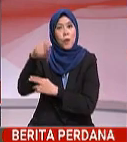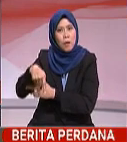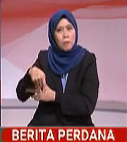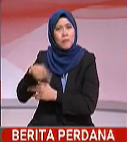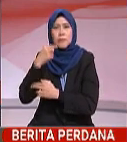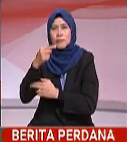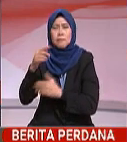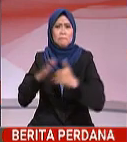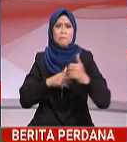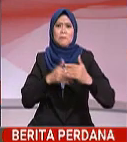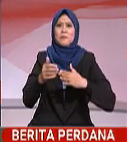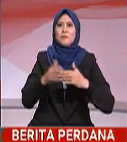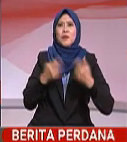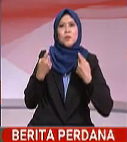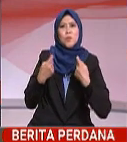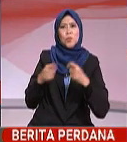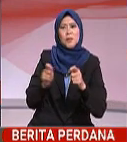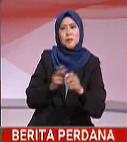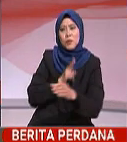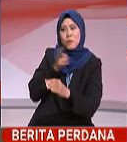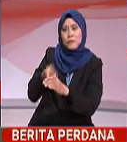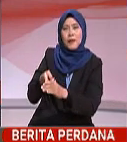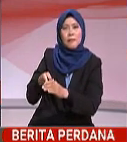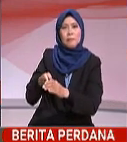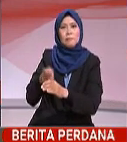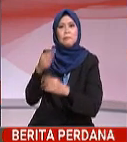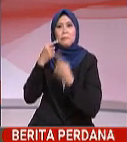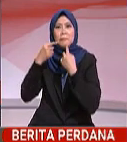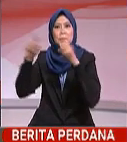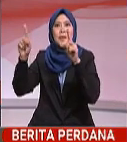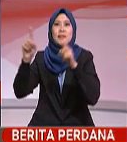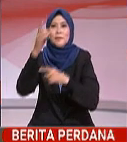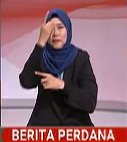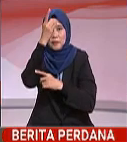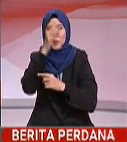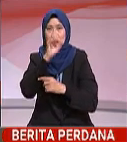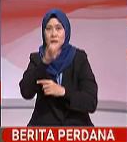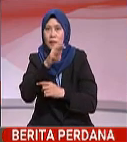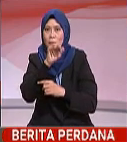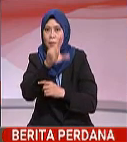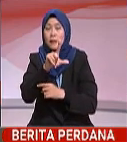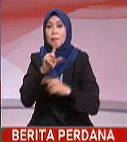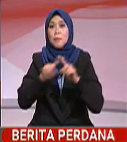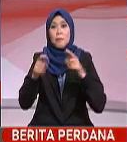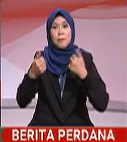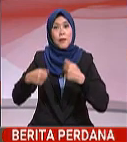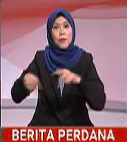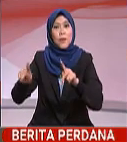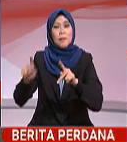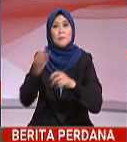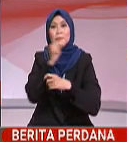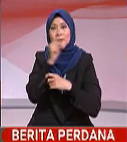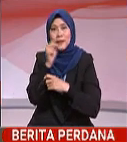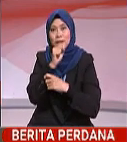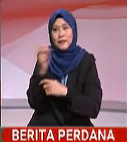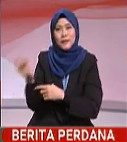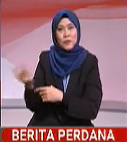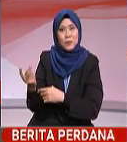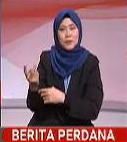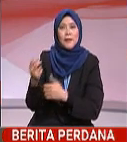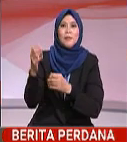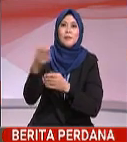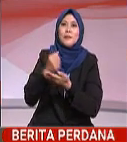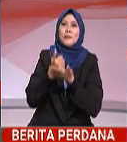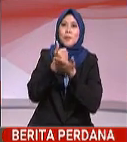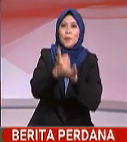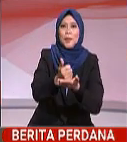jika disindir, cuba menumpang populariti Datuk Jamal. Malah peluang berkolaborasi dengan penyanyi legenda itu juga hasil